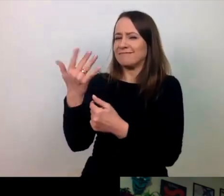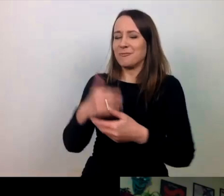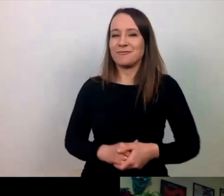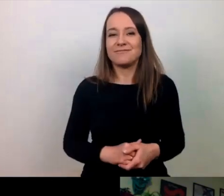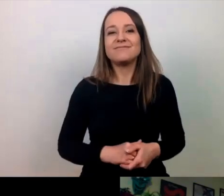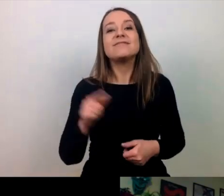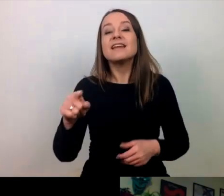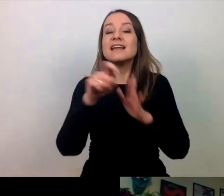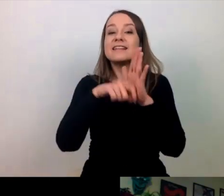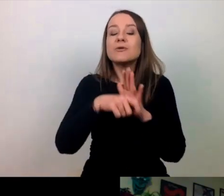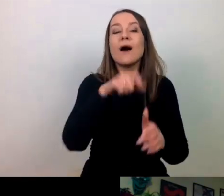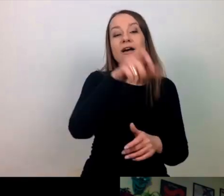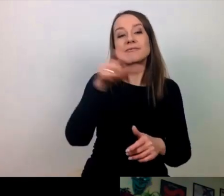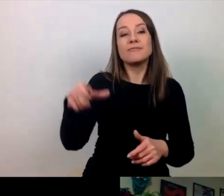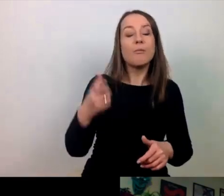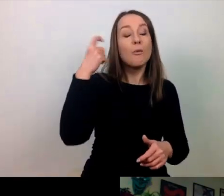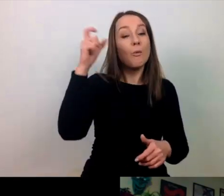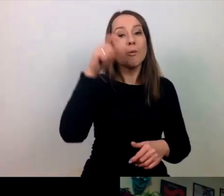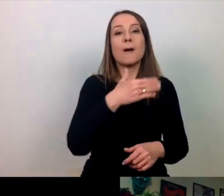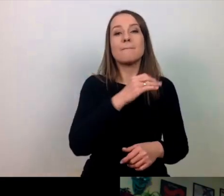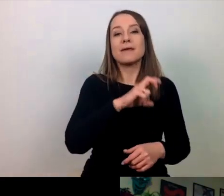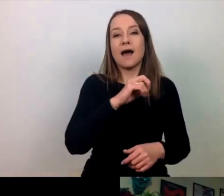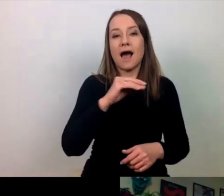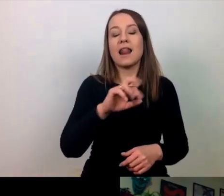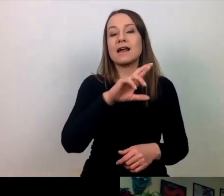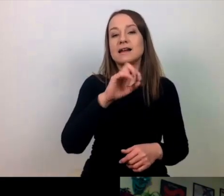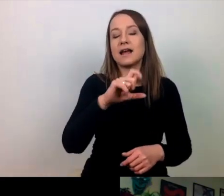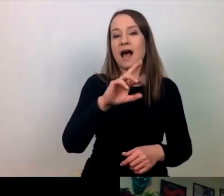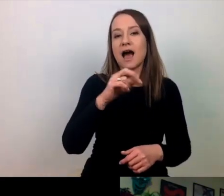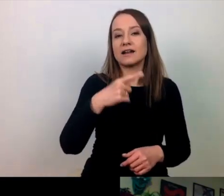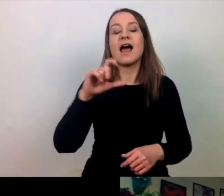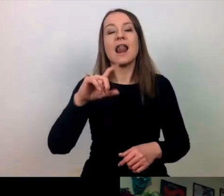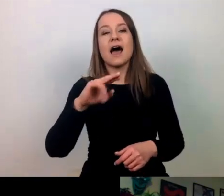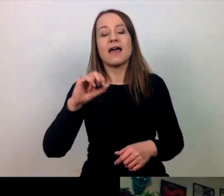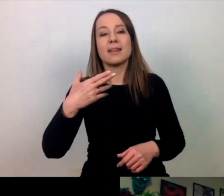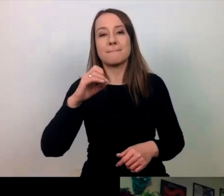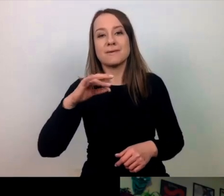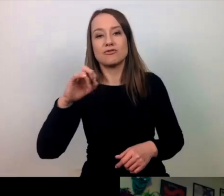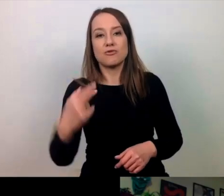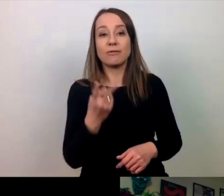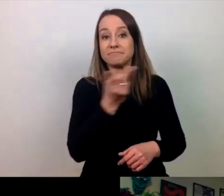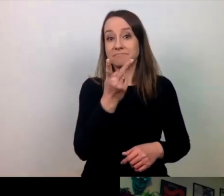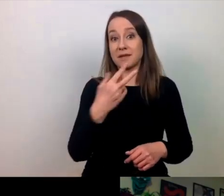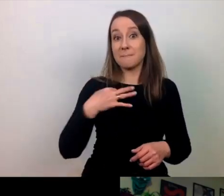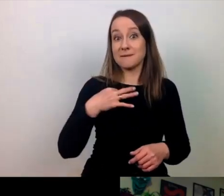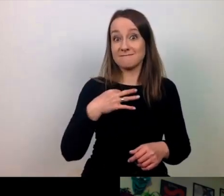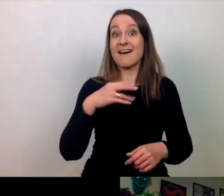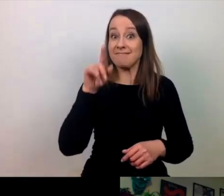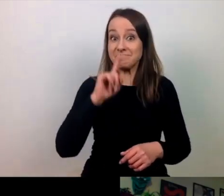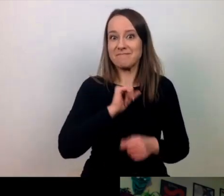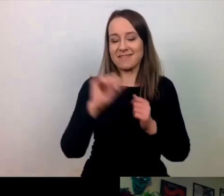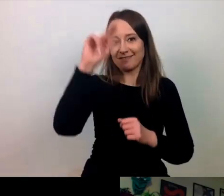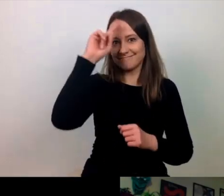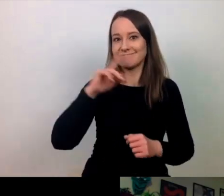tym filmie główne role grają Michael Richardson i Liam Neeson, którzy prywatnie są ojcem i synem.